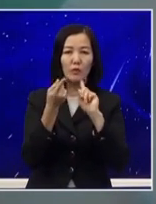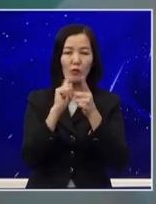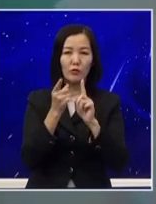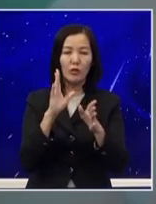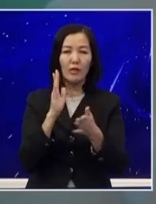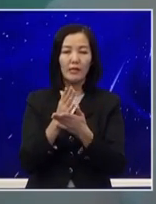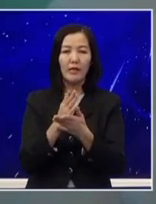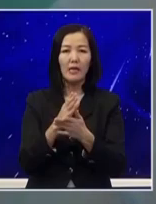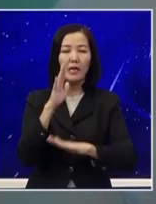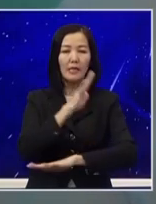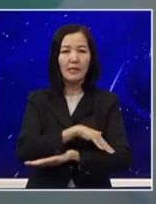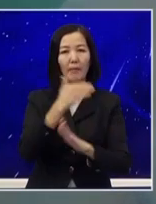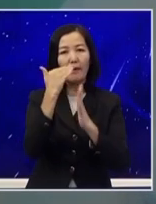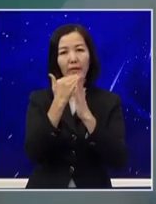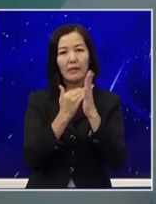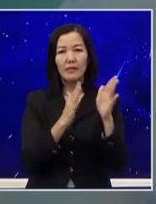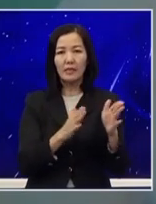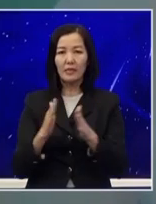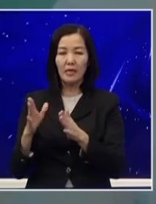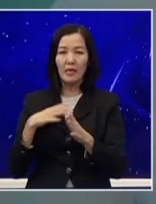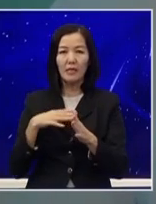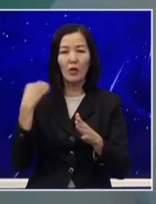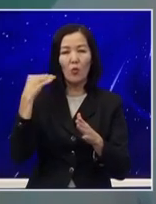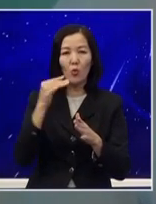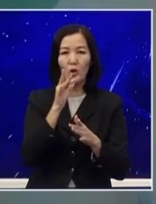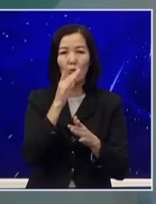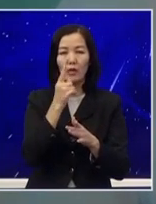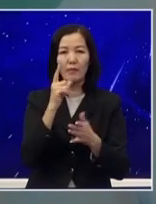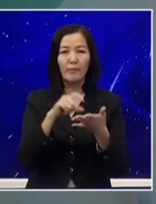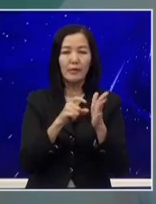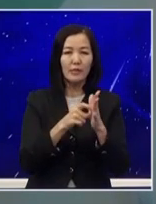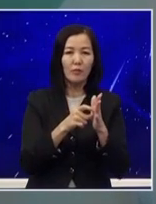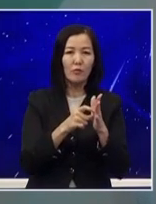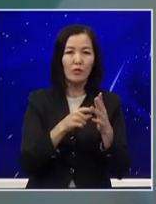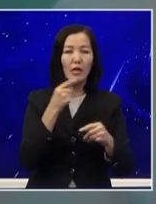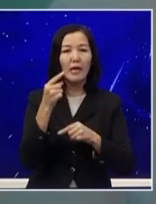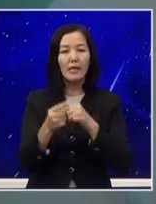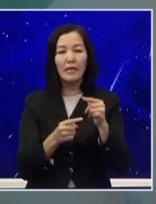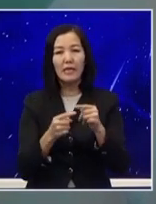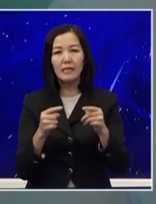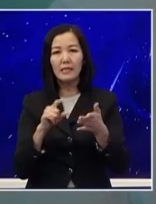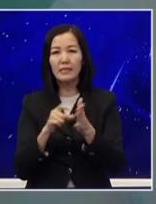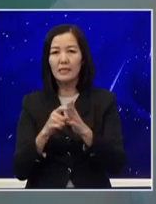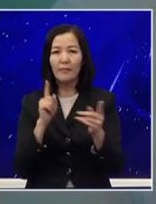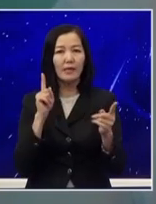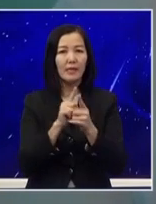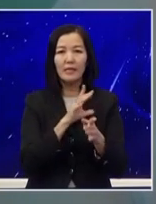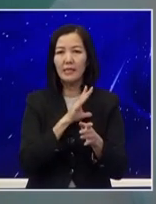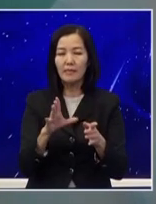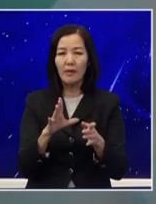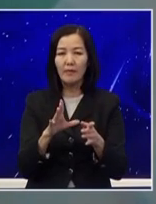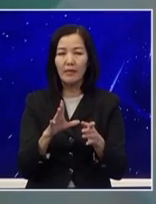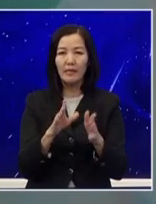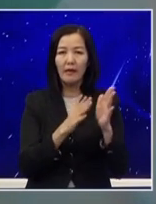отырады. Сондай-ақ, сабақ кестесі ретке келтірілген. Қоңырау уақытында бір сыныптың оқушылары келесі сыныптың балаларымен кездесіп қалмайтындай